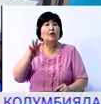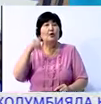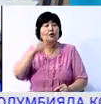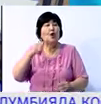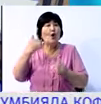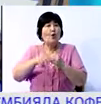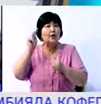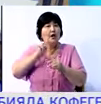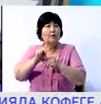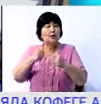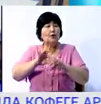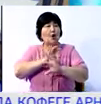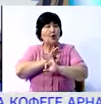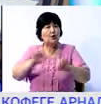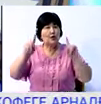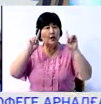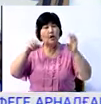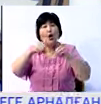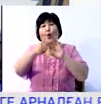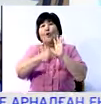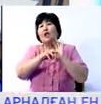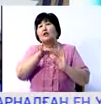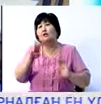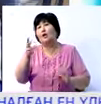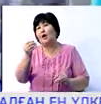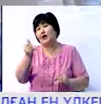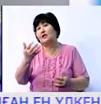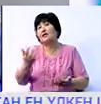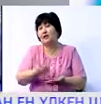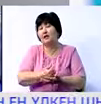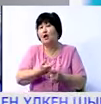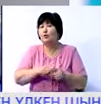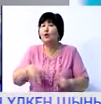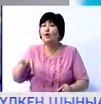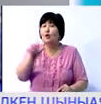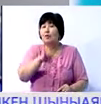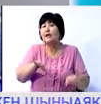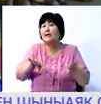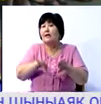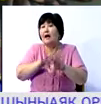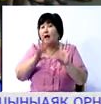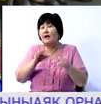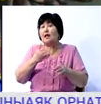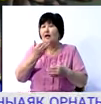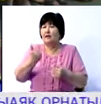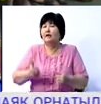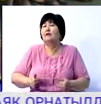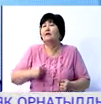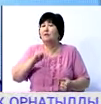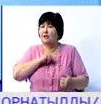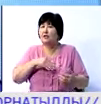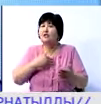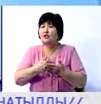орта білім беру ұйымының үздігі атанып 16 миллион теңге қаражат иеленді. Мұның барлығы сайып келгенде еселі еңбектің